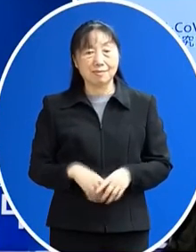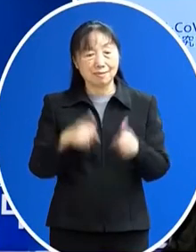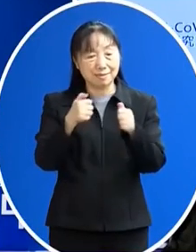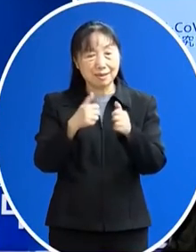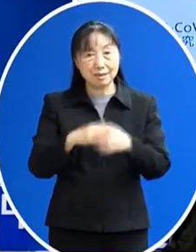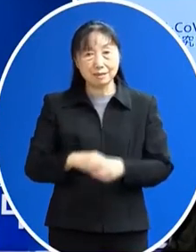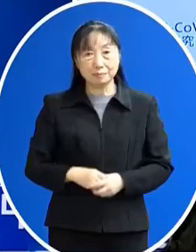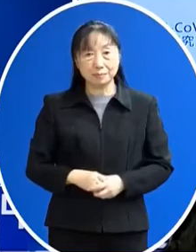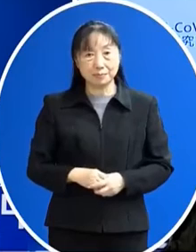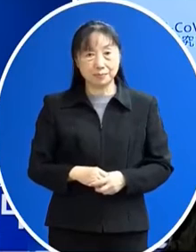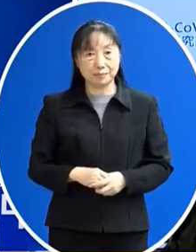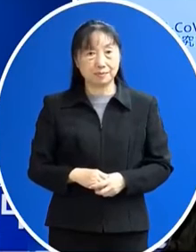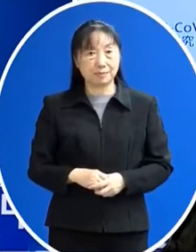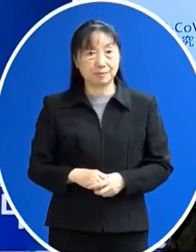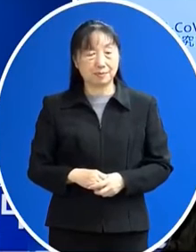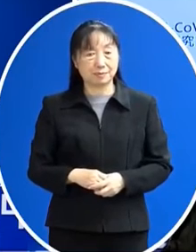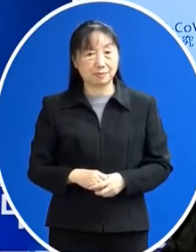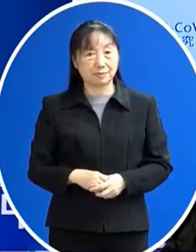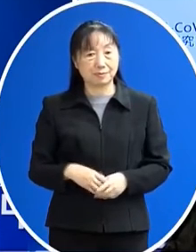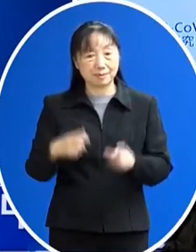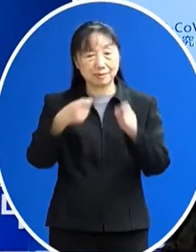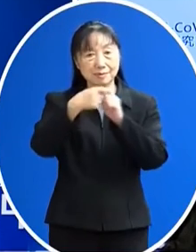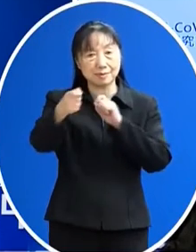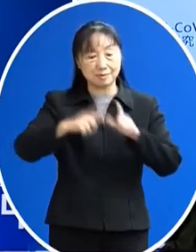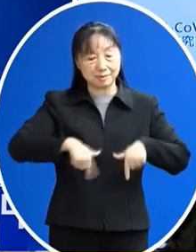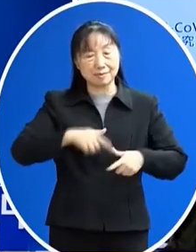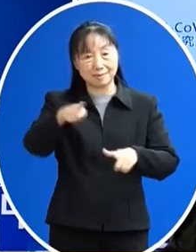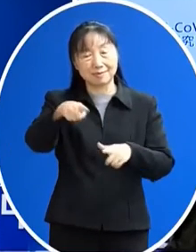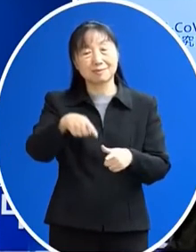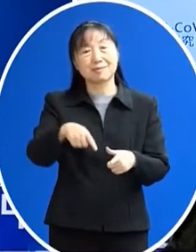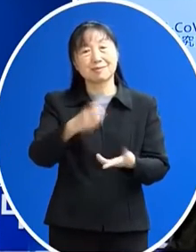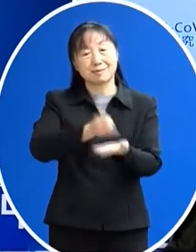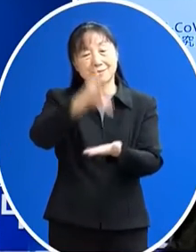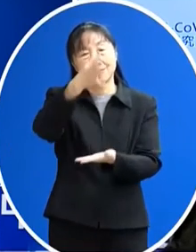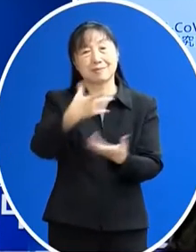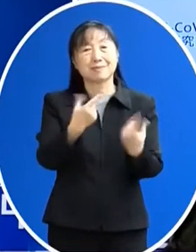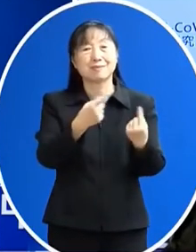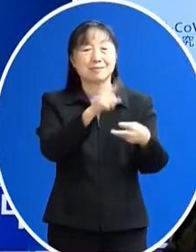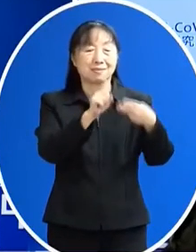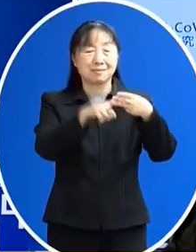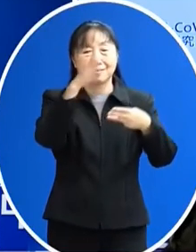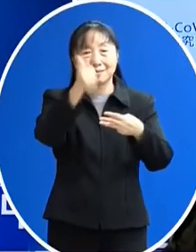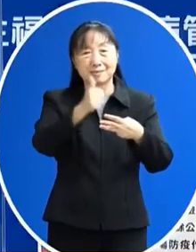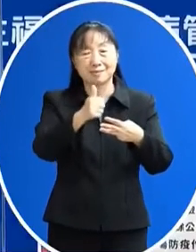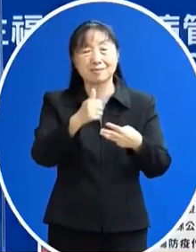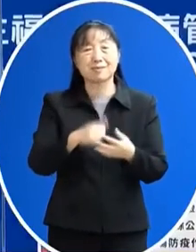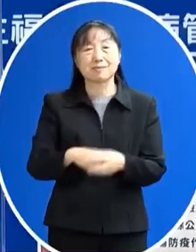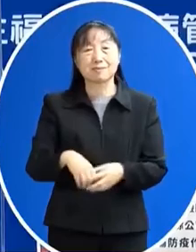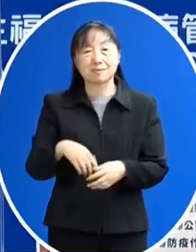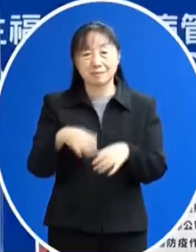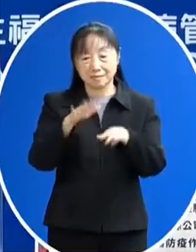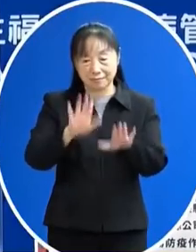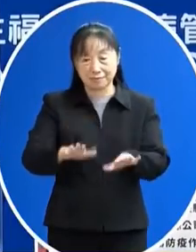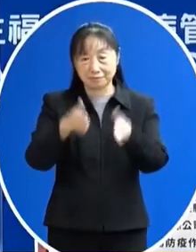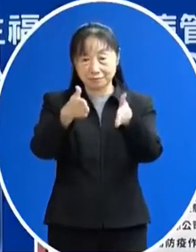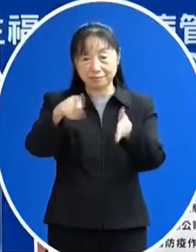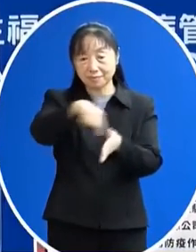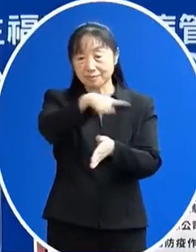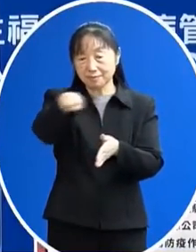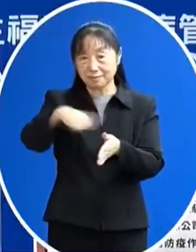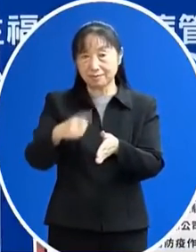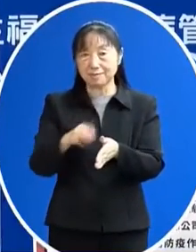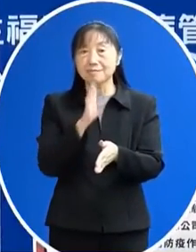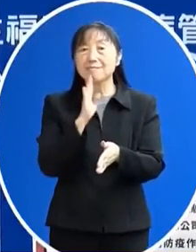好，谢谢。好，我们在远雄好的，谢谢那个执行长这样的。现在看起来这个整体来讲是稍微